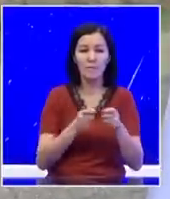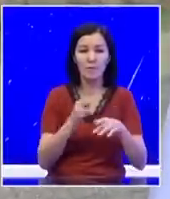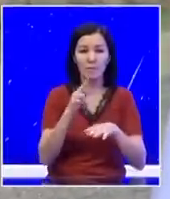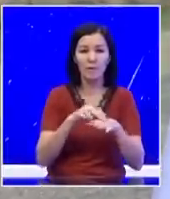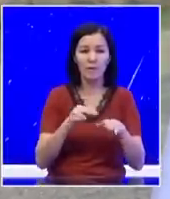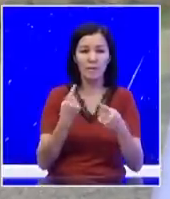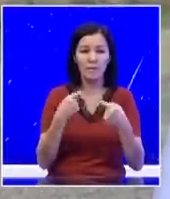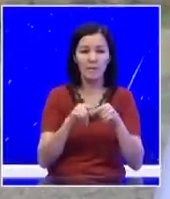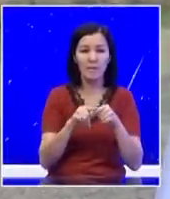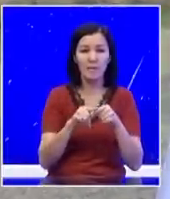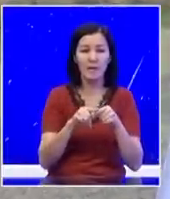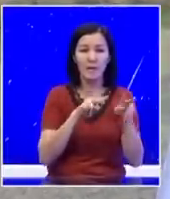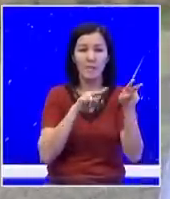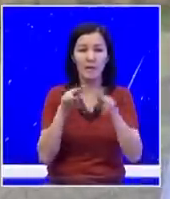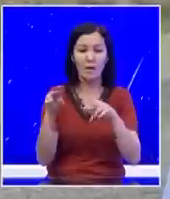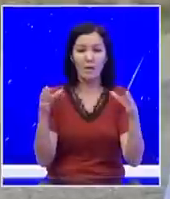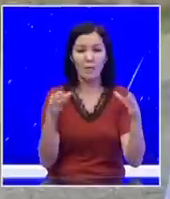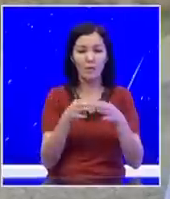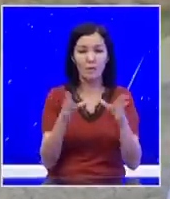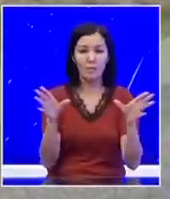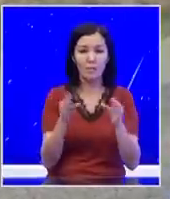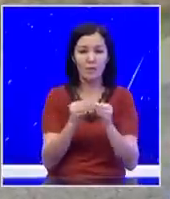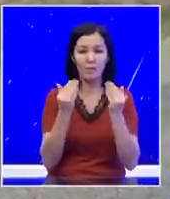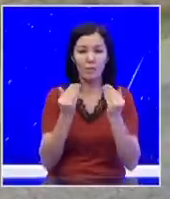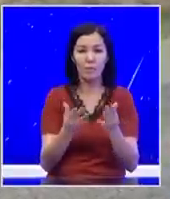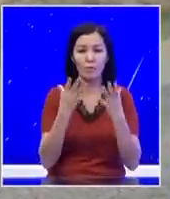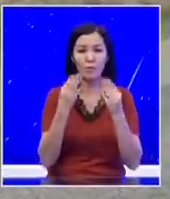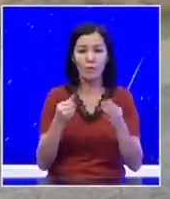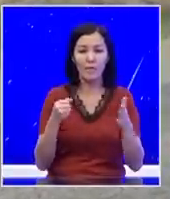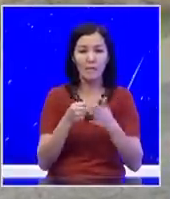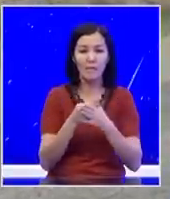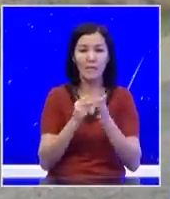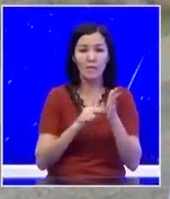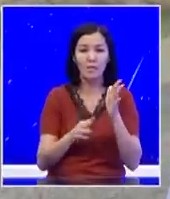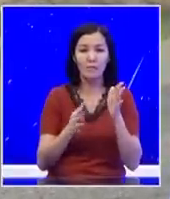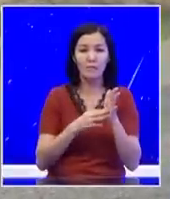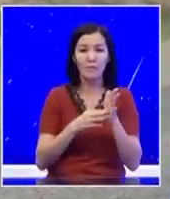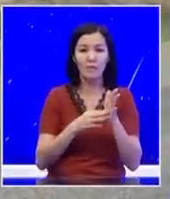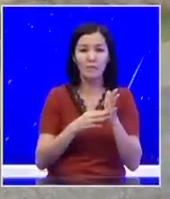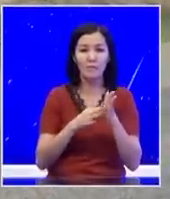жол техника бақылау инспекция қызметкерлерімен бүгінгі күнге шейін 78 ұйғарым жолданды.